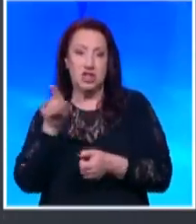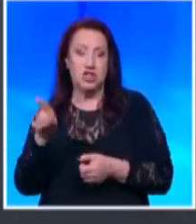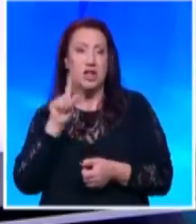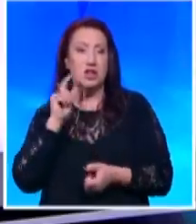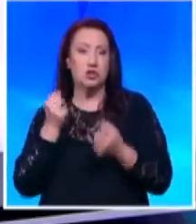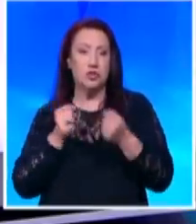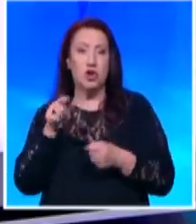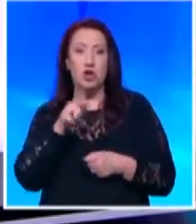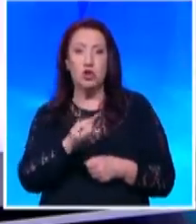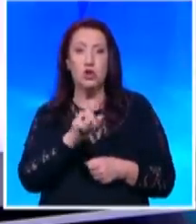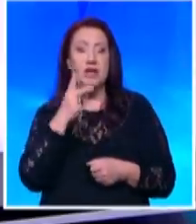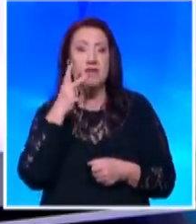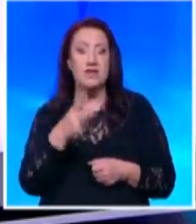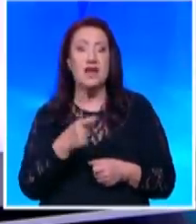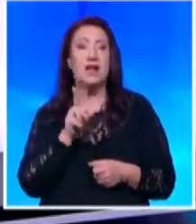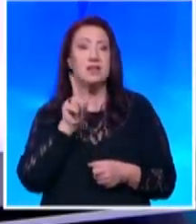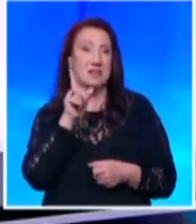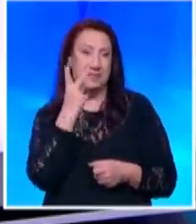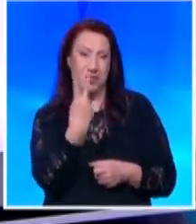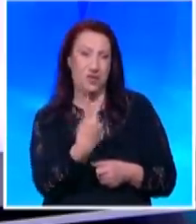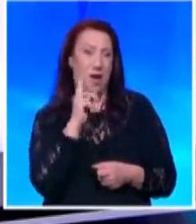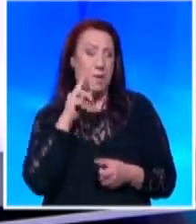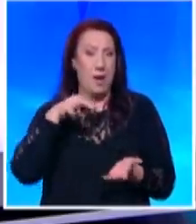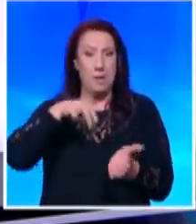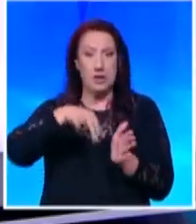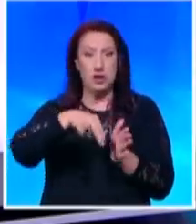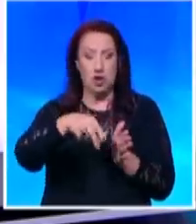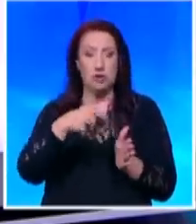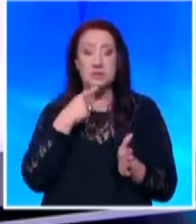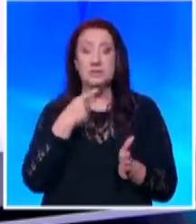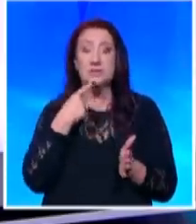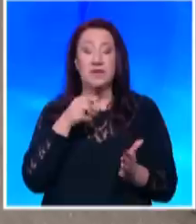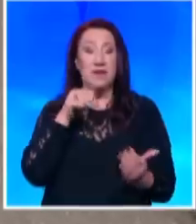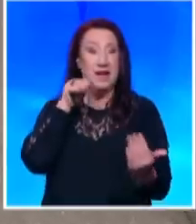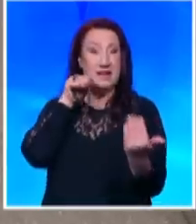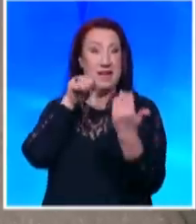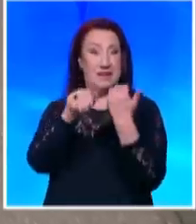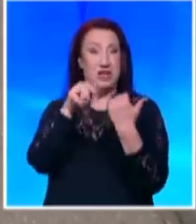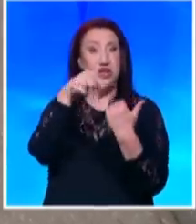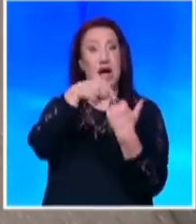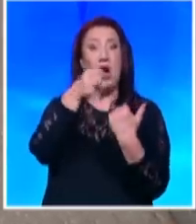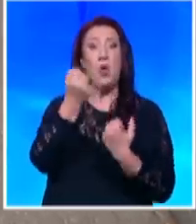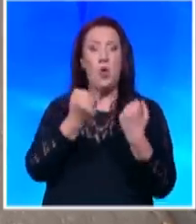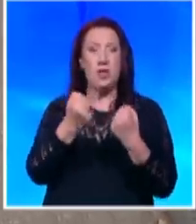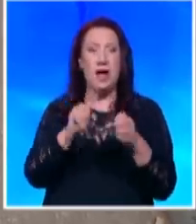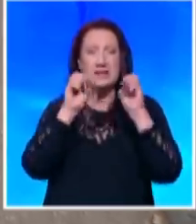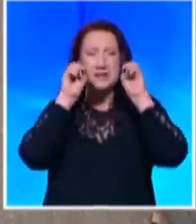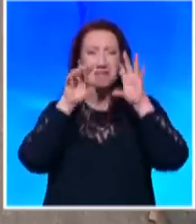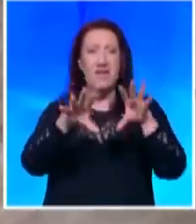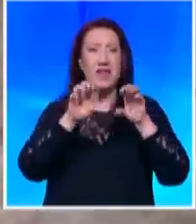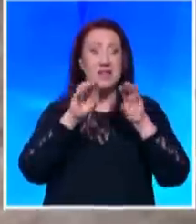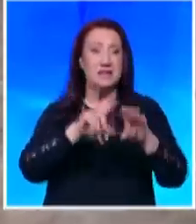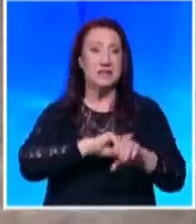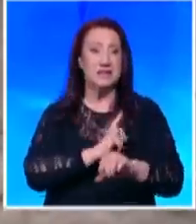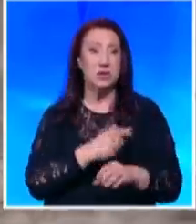пешеходците. Категорично, значи насреща имало насреща движещи се коли с дълги светлини. И още, според защитата,